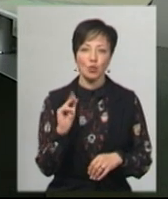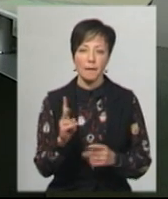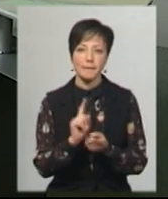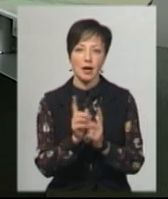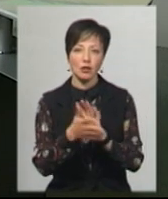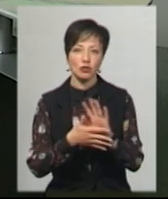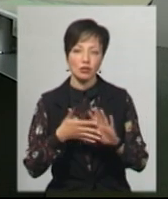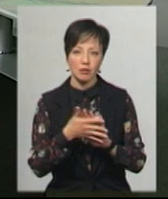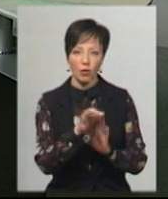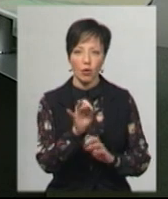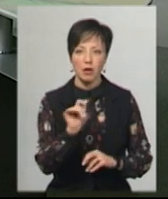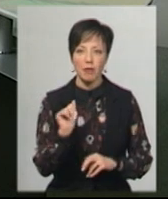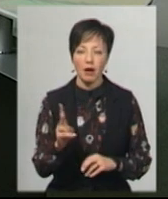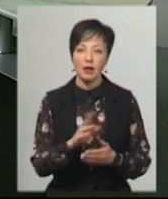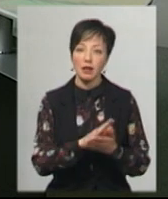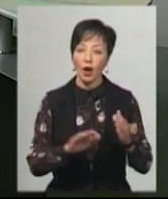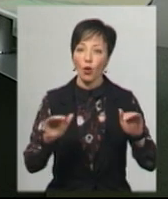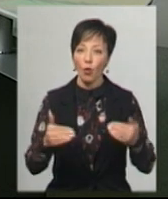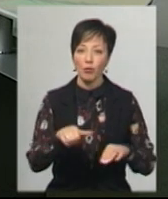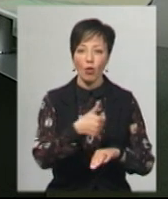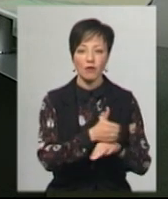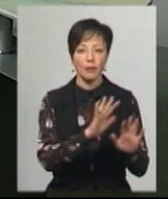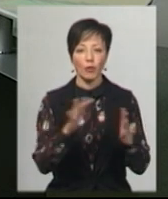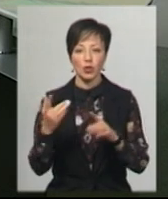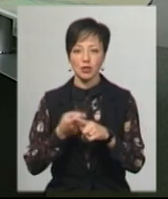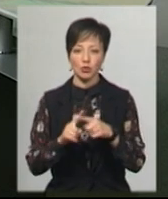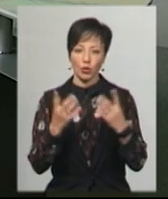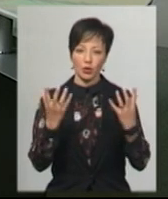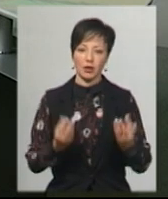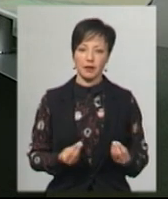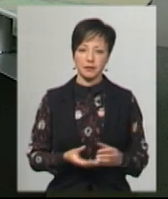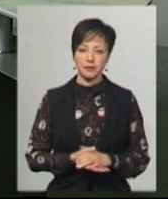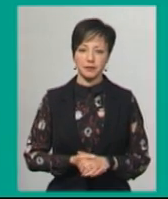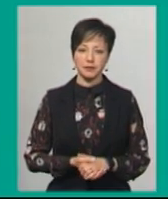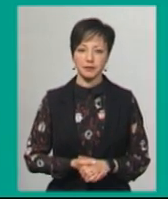мову перекладає Ольга Рибак. А далі коротко про головні події цього дня.